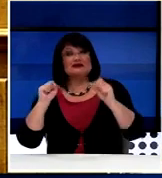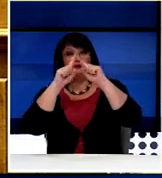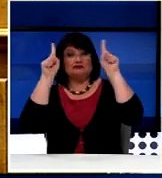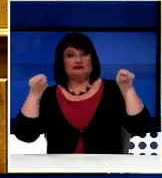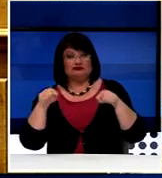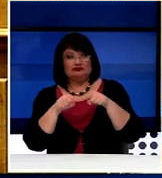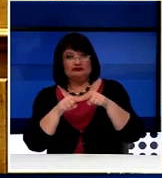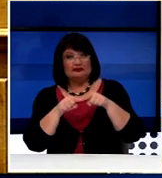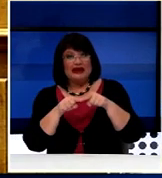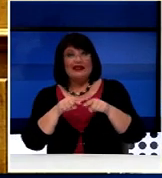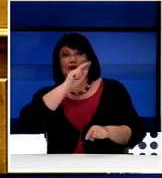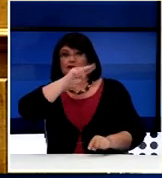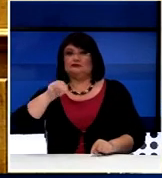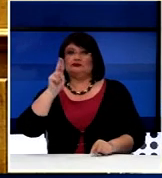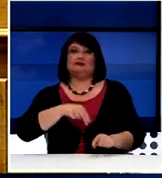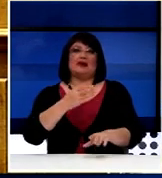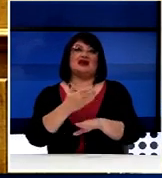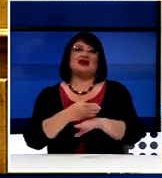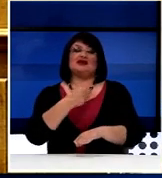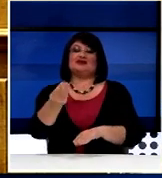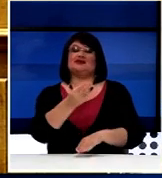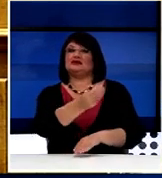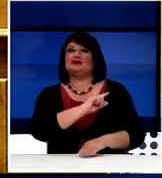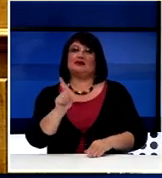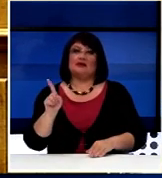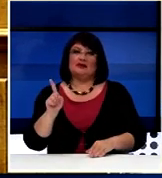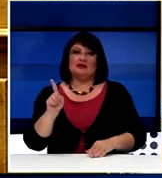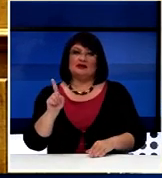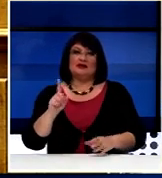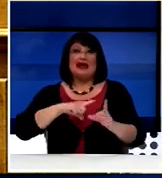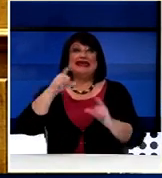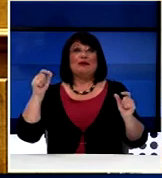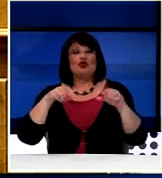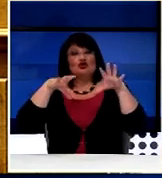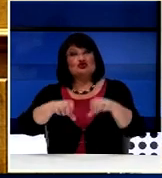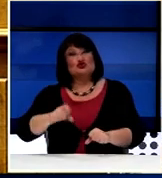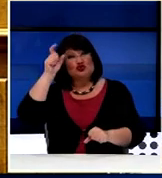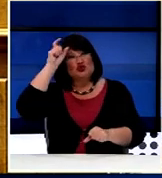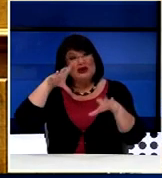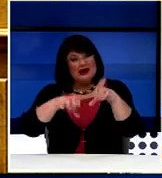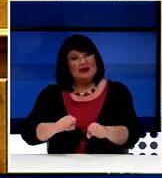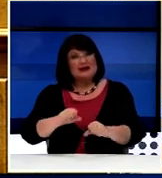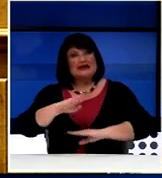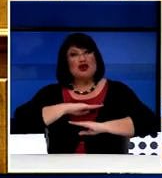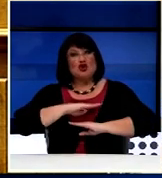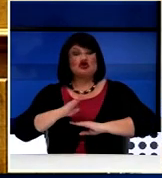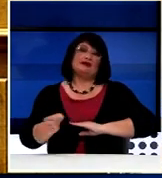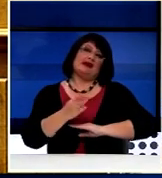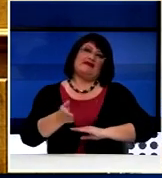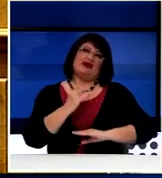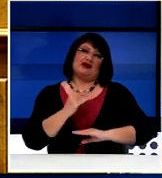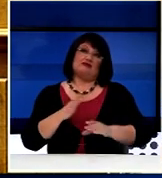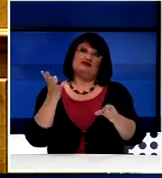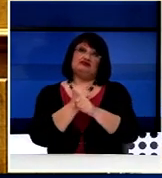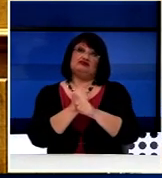των εγγυήσεων δηλαδή, και την αποχώρηση του κατοχικού στρατού από την Κύπρο. Και είναι ένα κεκτημένο αυτό το